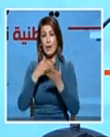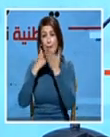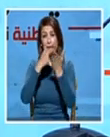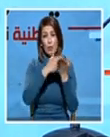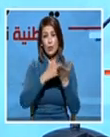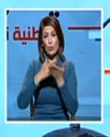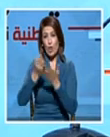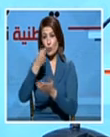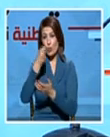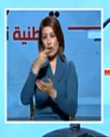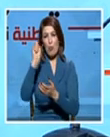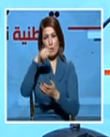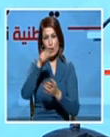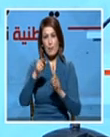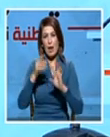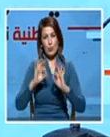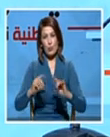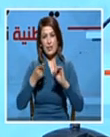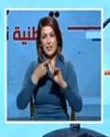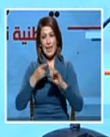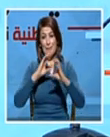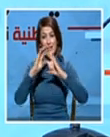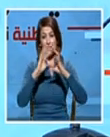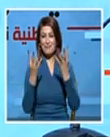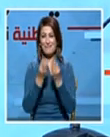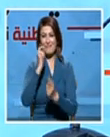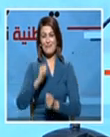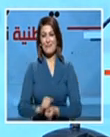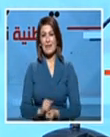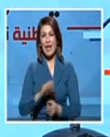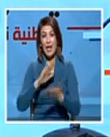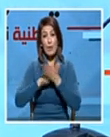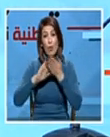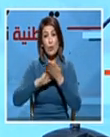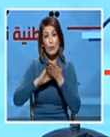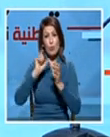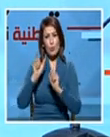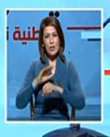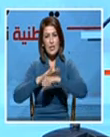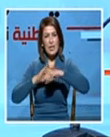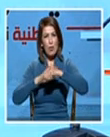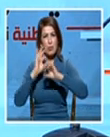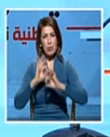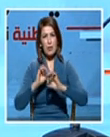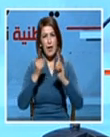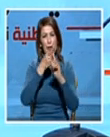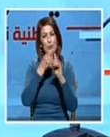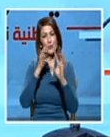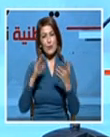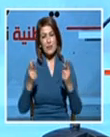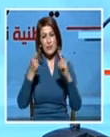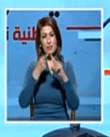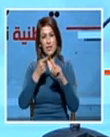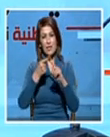يده؟ انا يظهر لي الموضوع هام وهام جدا. اكيد. هام وهام جدا لانه يلزمنا ان